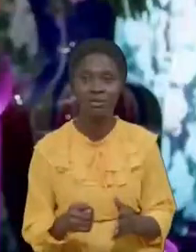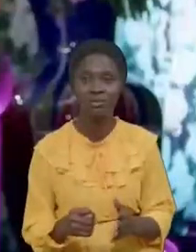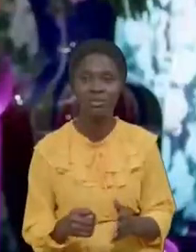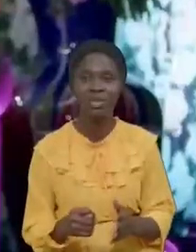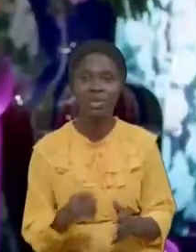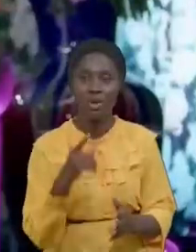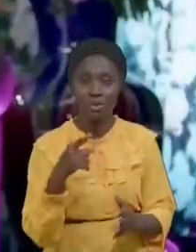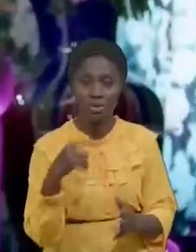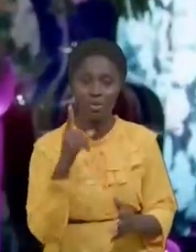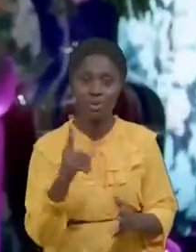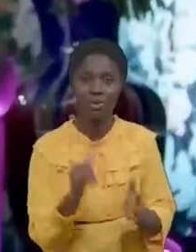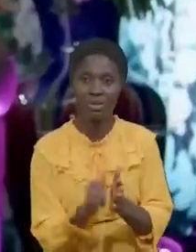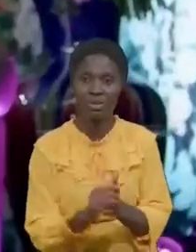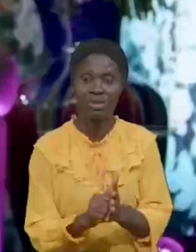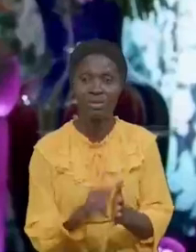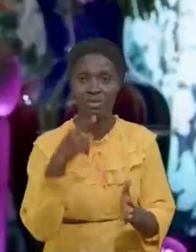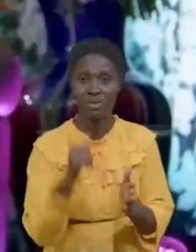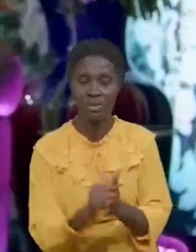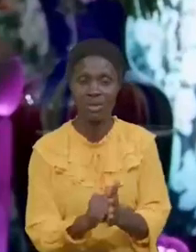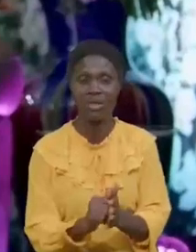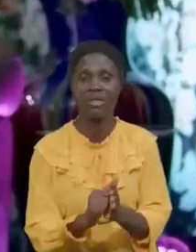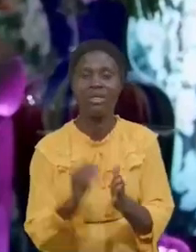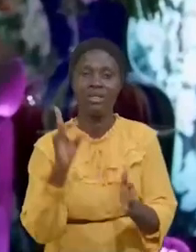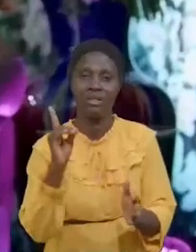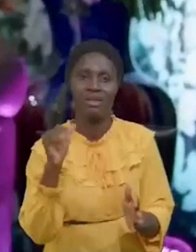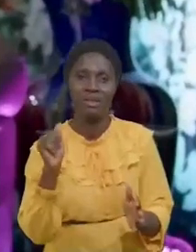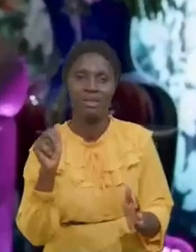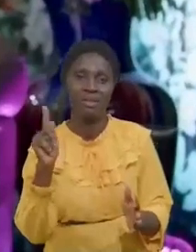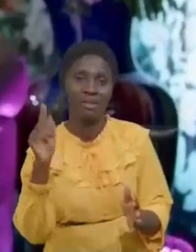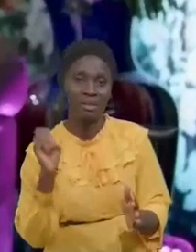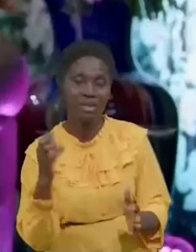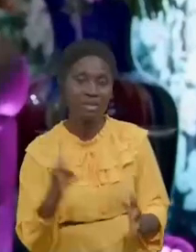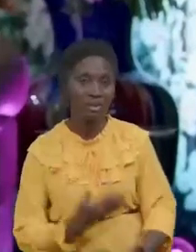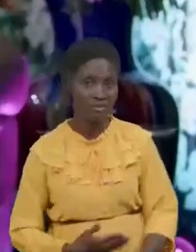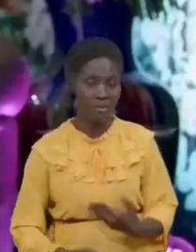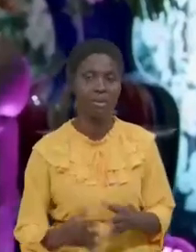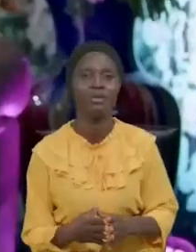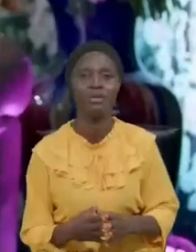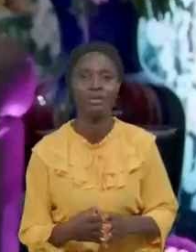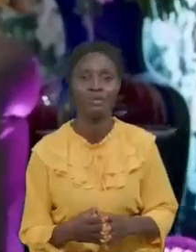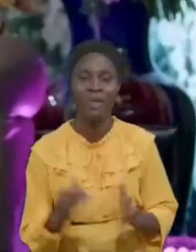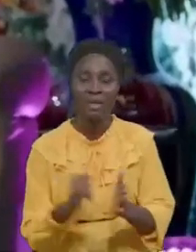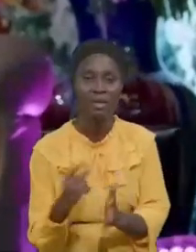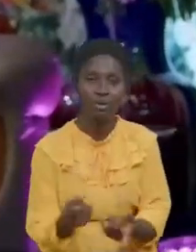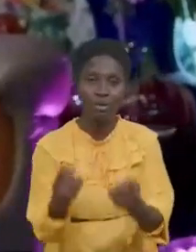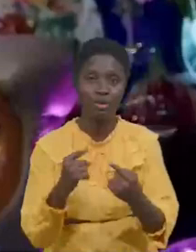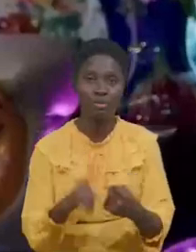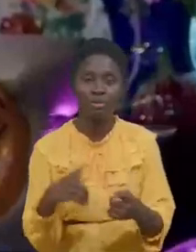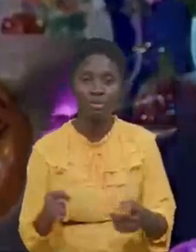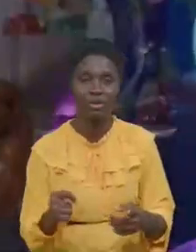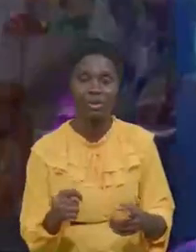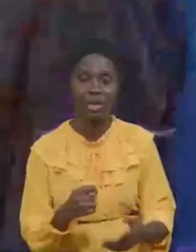la cette naissance, alors amène quelqu'un à la terre, à la